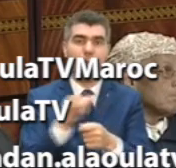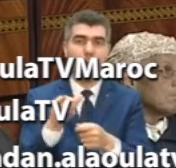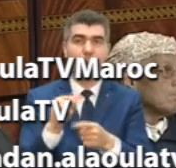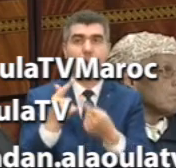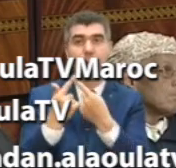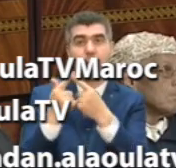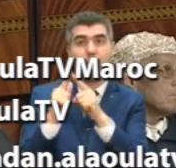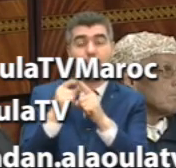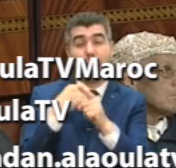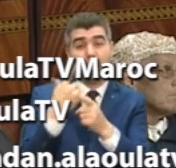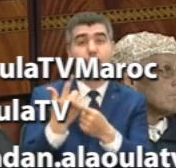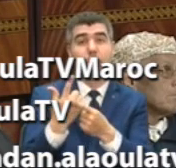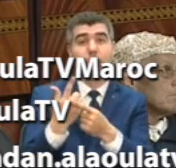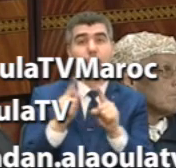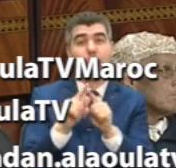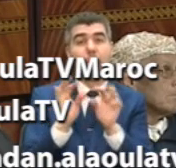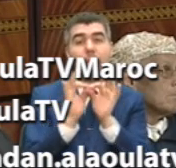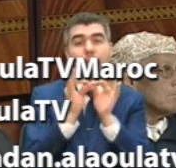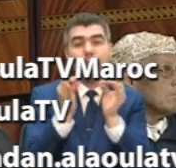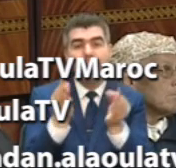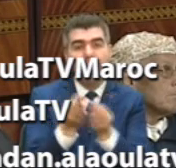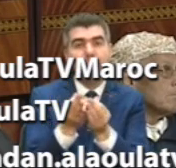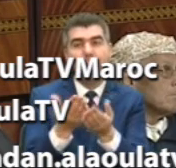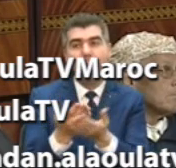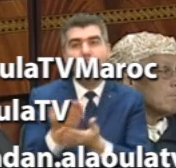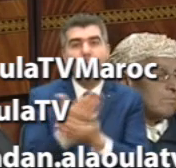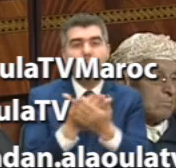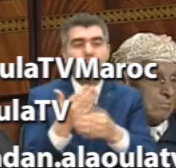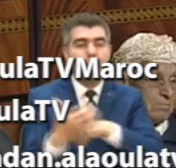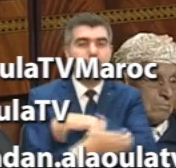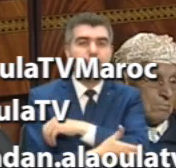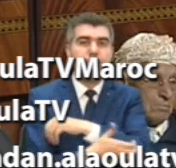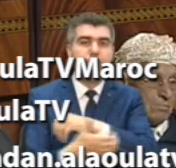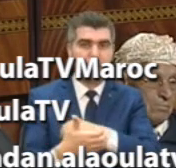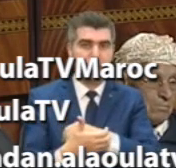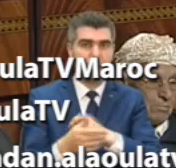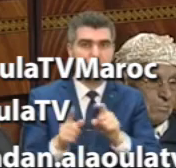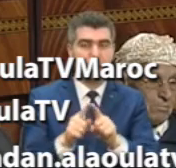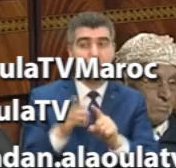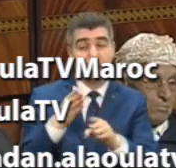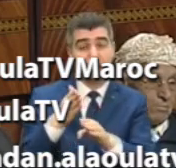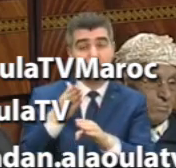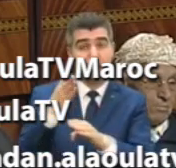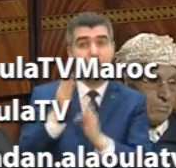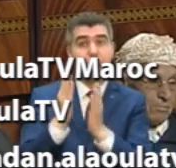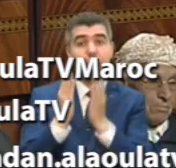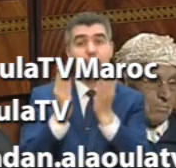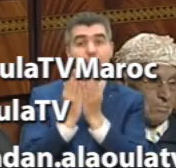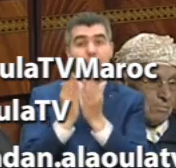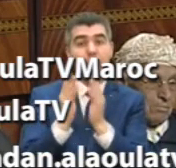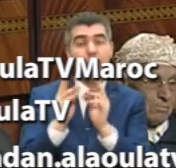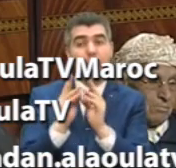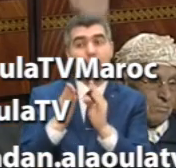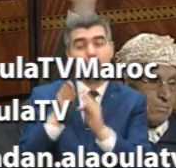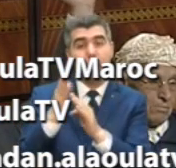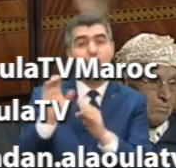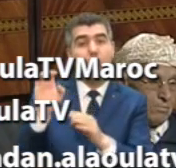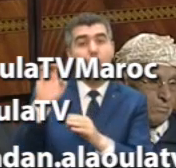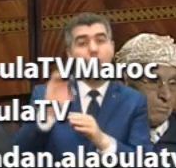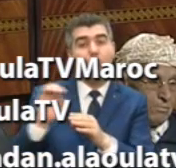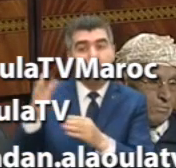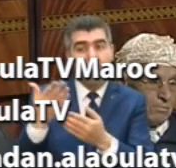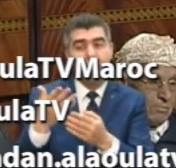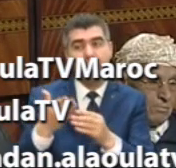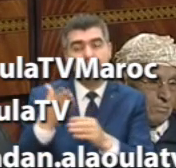للمستوى الاقتصادي والاجتماعي والمعيشي ديالها ضعيف، وما تقدرش تصيفط ولادها يقراوا برا الاقليم، وبالتالي